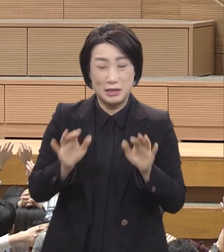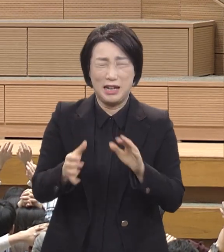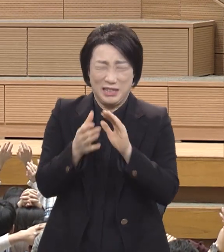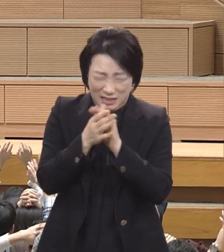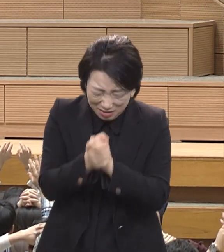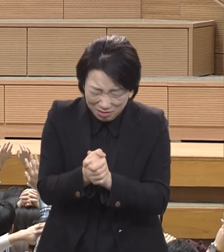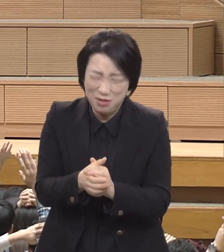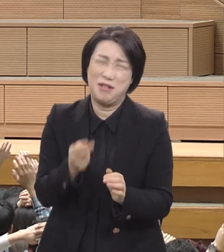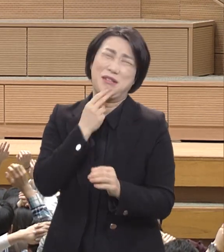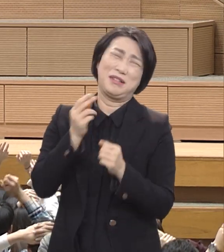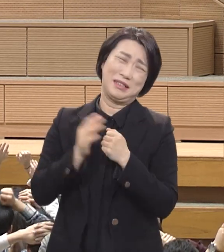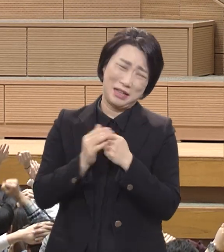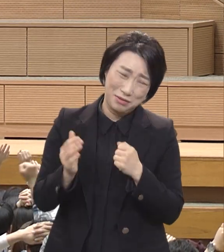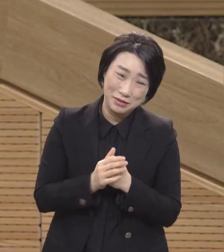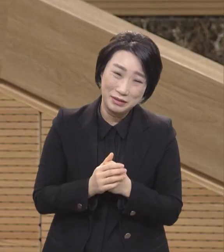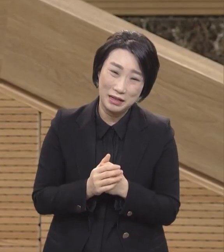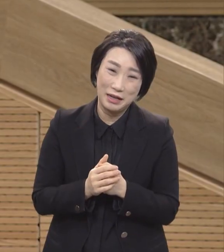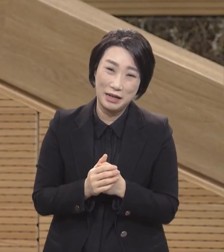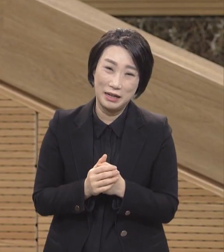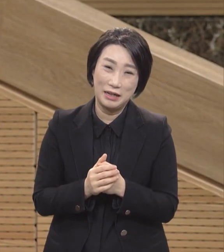기도 안 해서 그래.